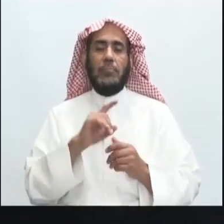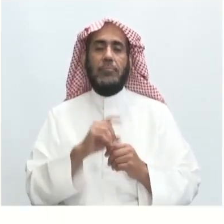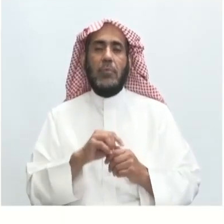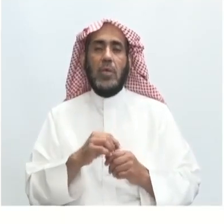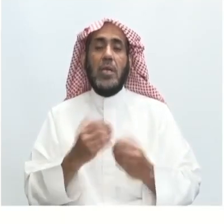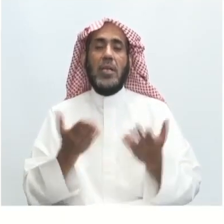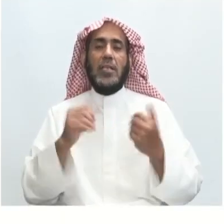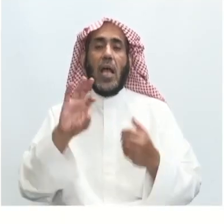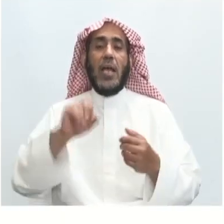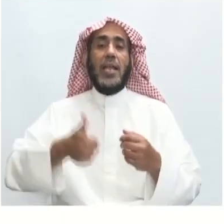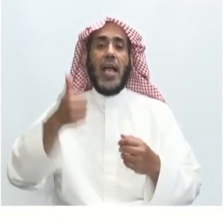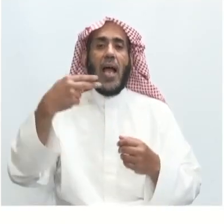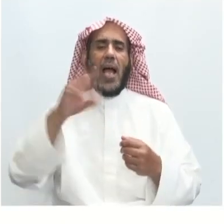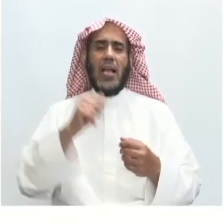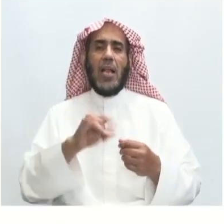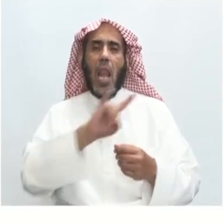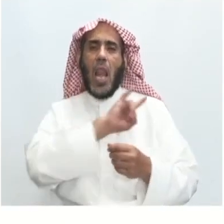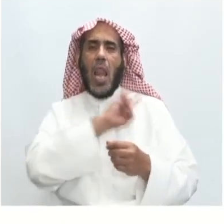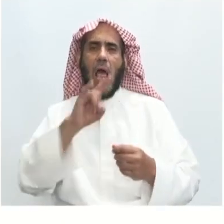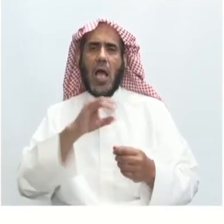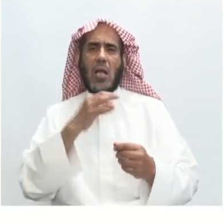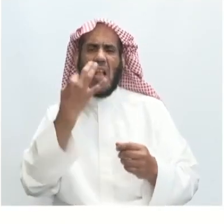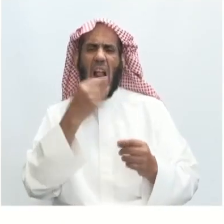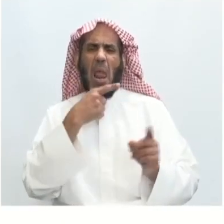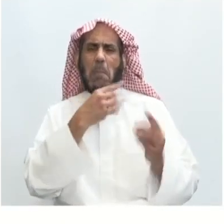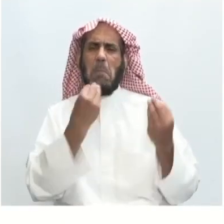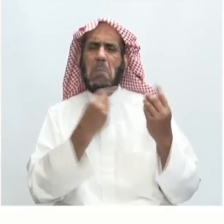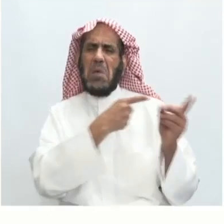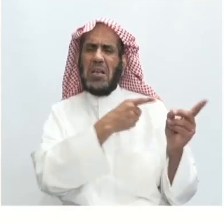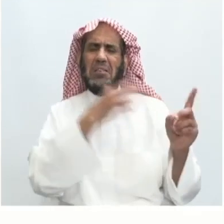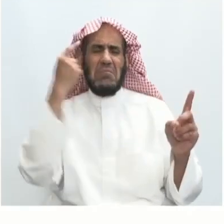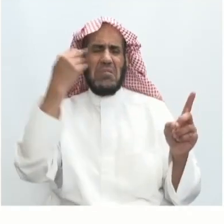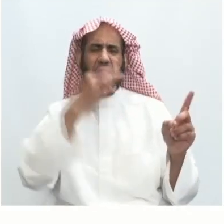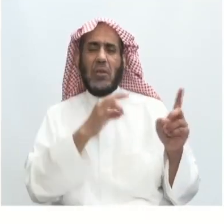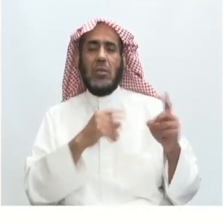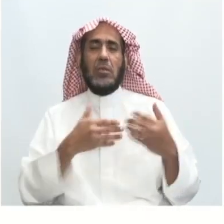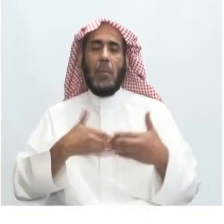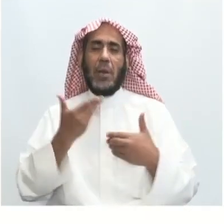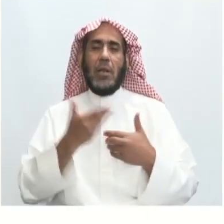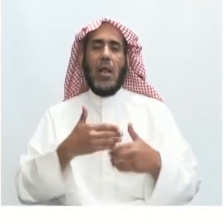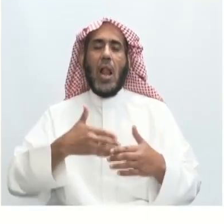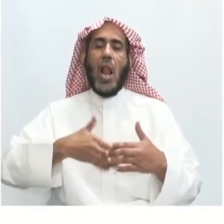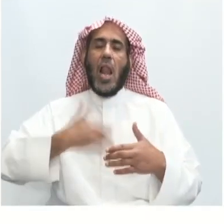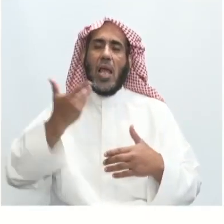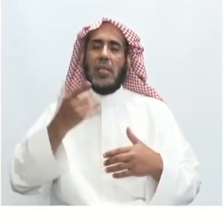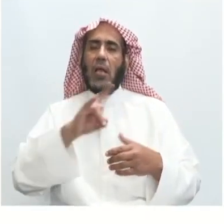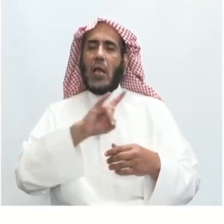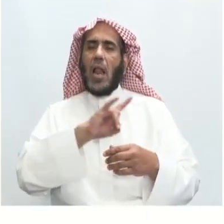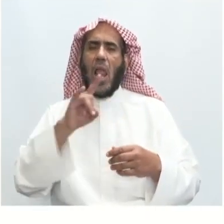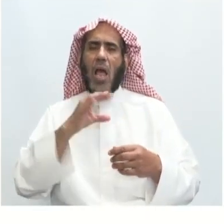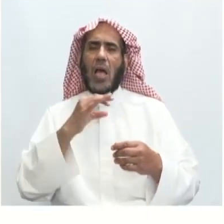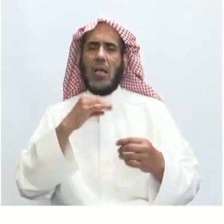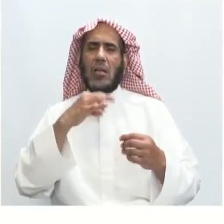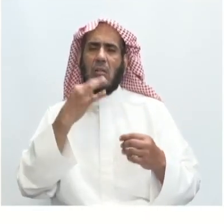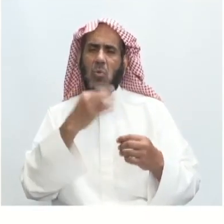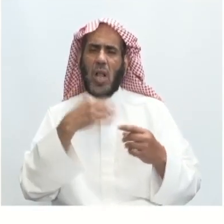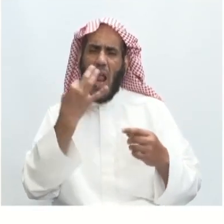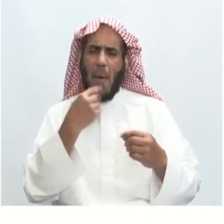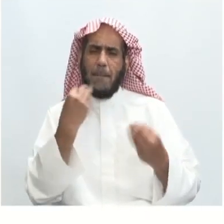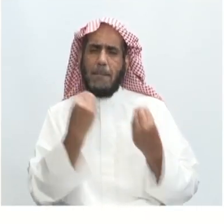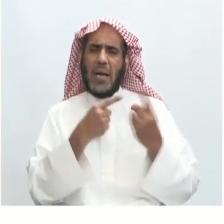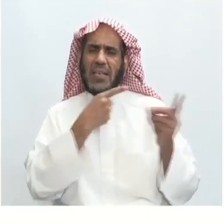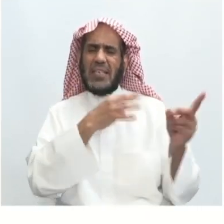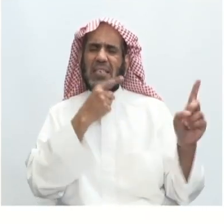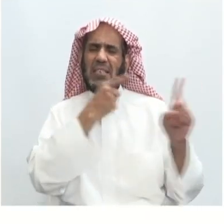نداء يا علي مثلا لا تجب السفيه والتمني اقول هنيتك لا تجيب ليتك لا تجب